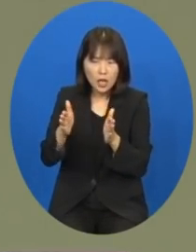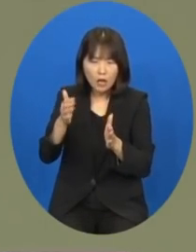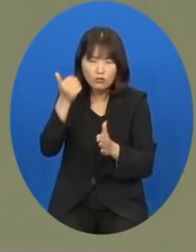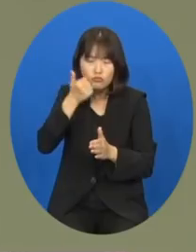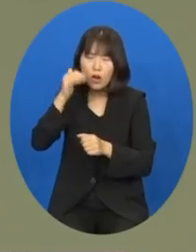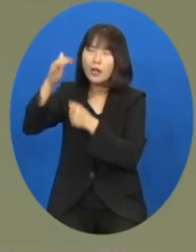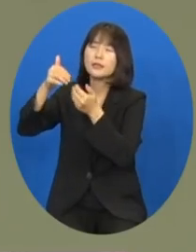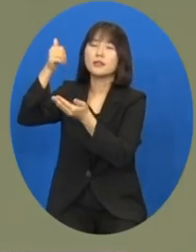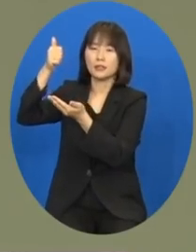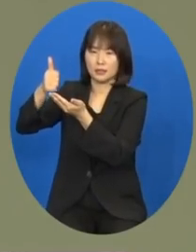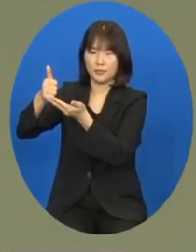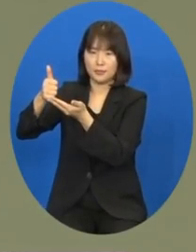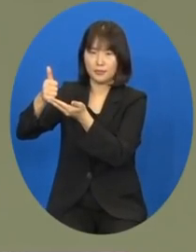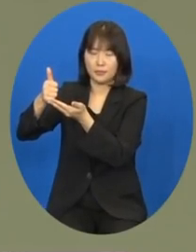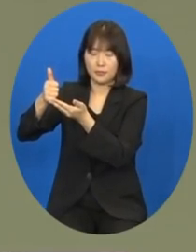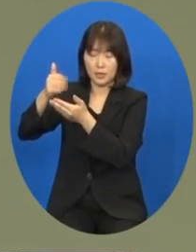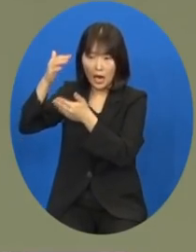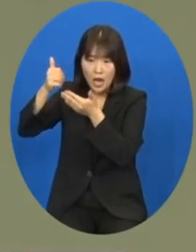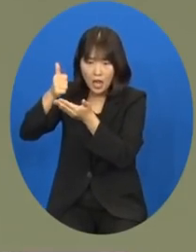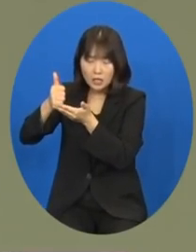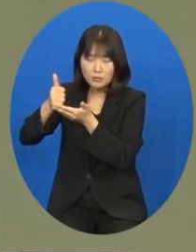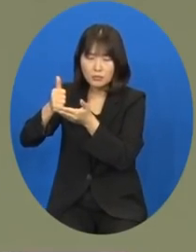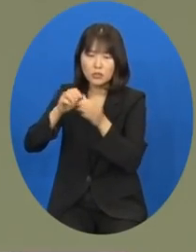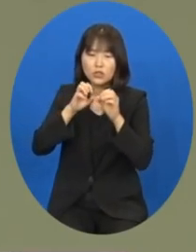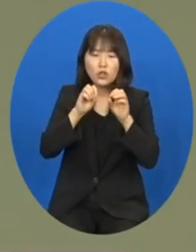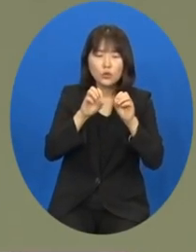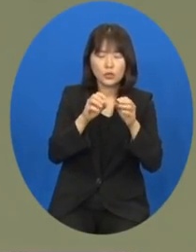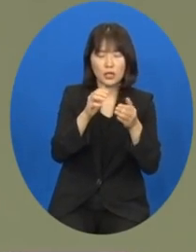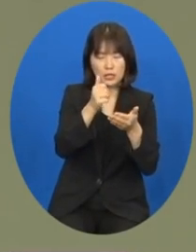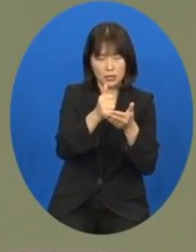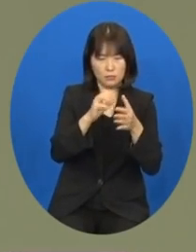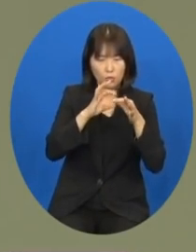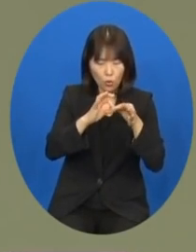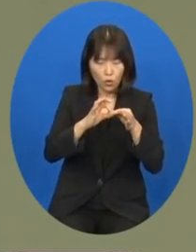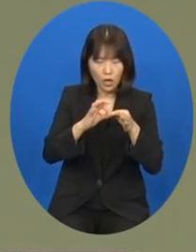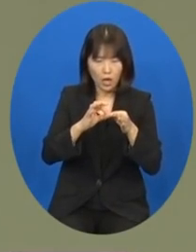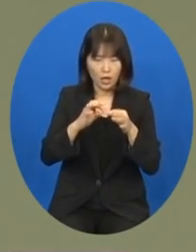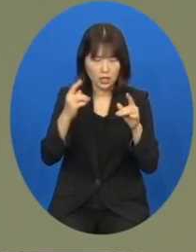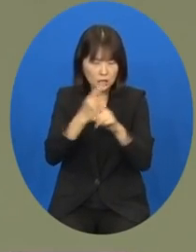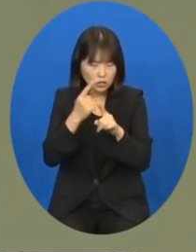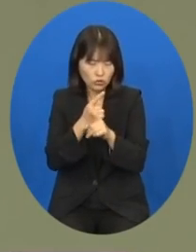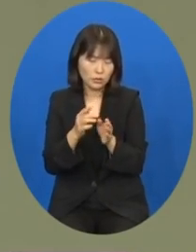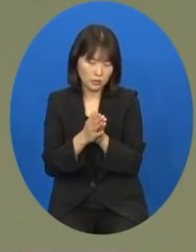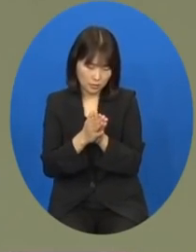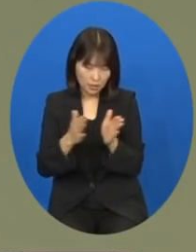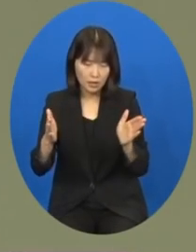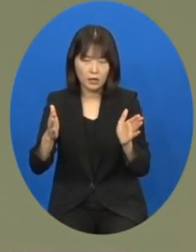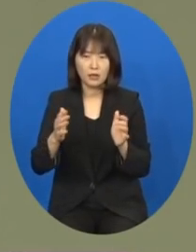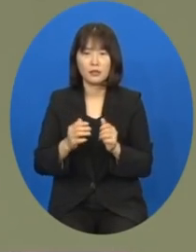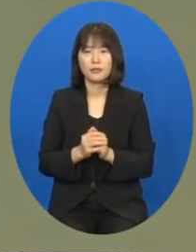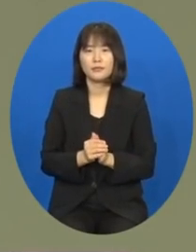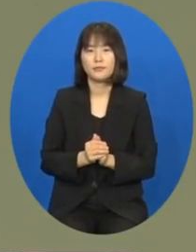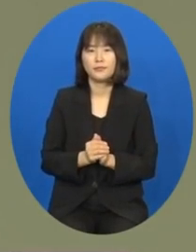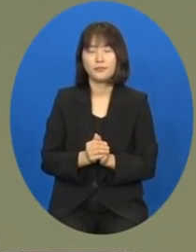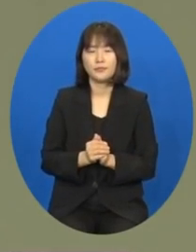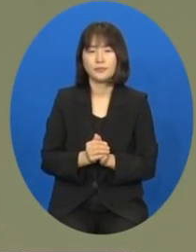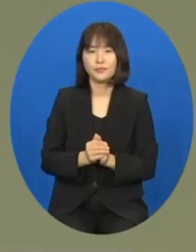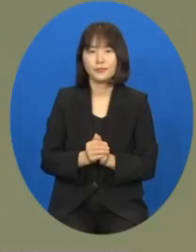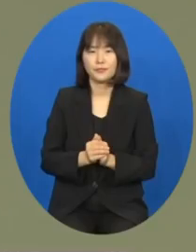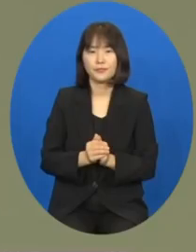이미 하나님은 전사 님을 통해서 치유를 싸아 하고 계신 겁니다 그 얘기를 나눈 적이 있어요